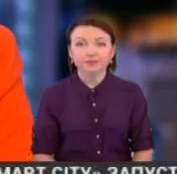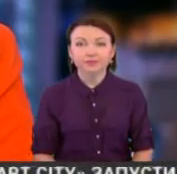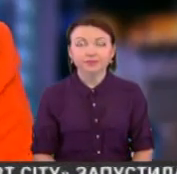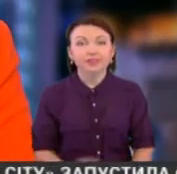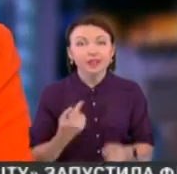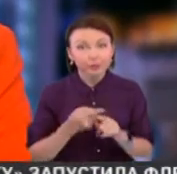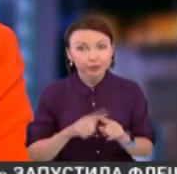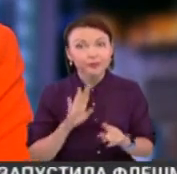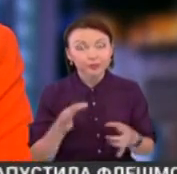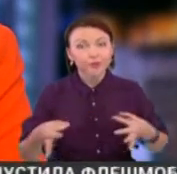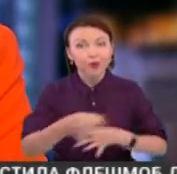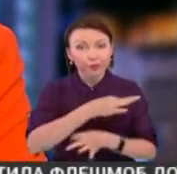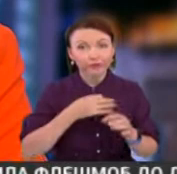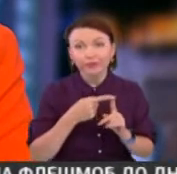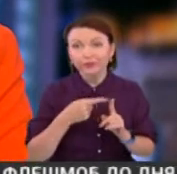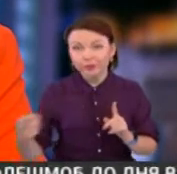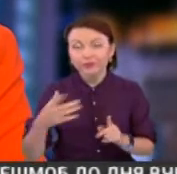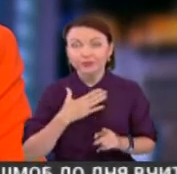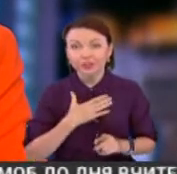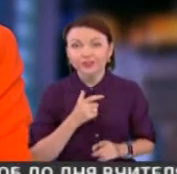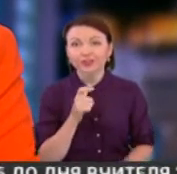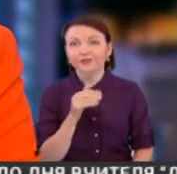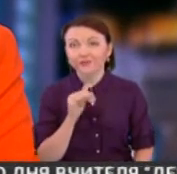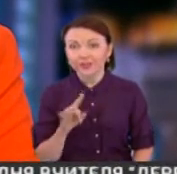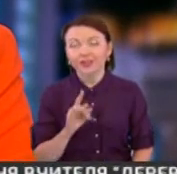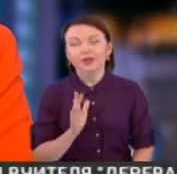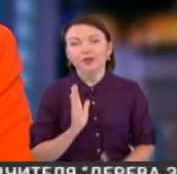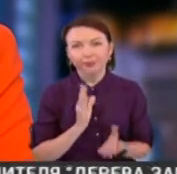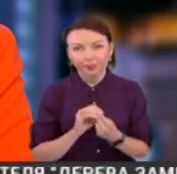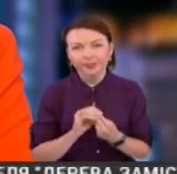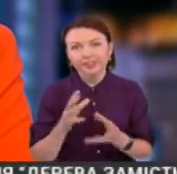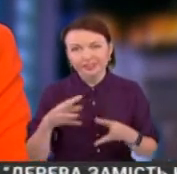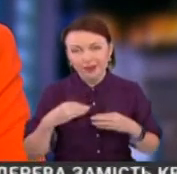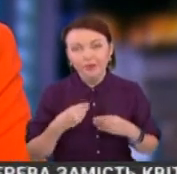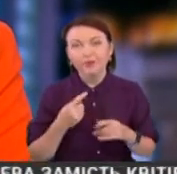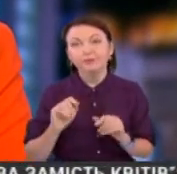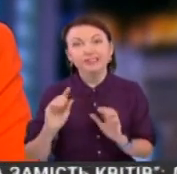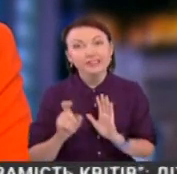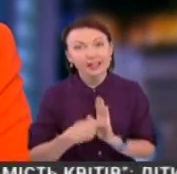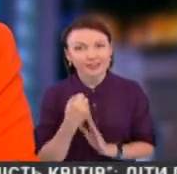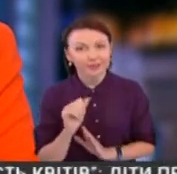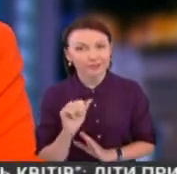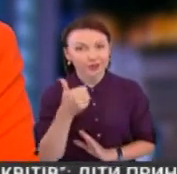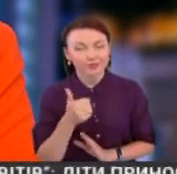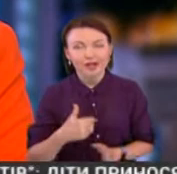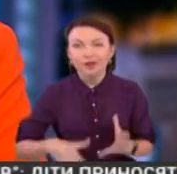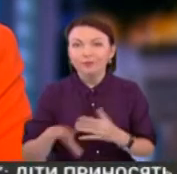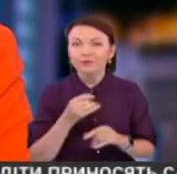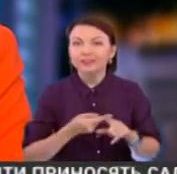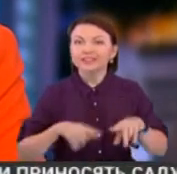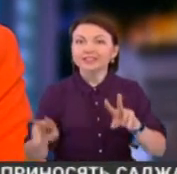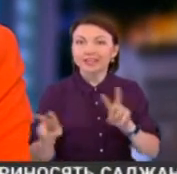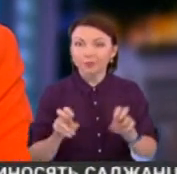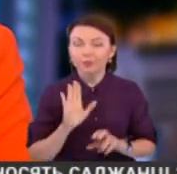Про це будемо говорити впродовж нашого ефіру, тож будьте з нами, про все дізнаєтеся першими. Звісно ж, про всі ці теми ми